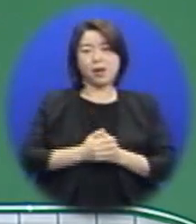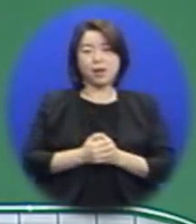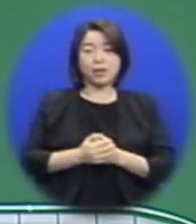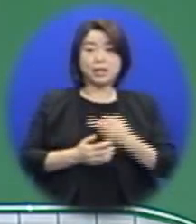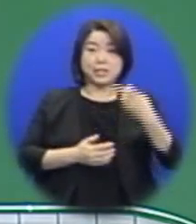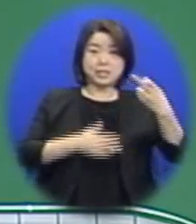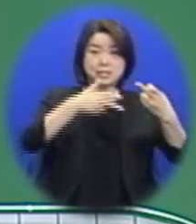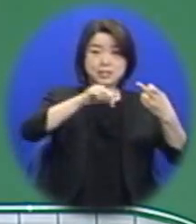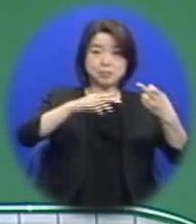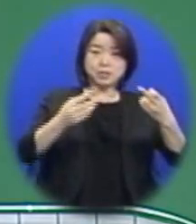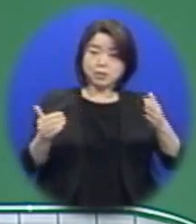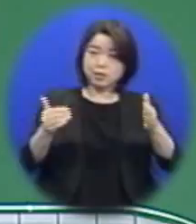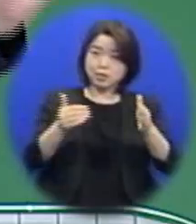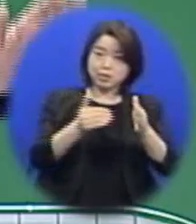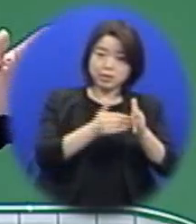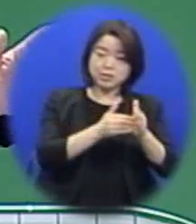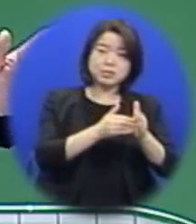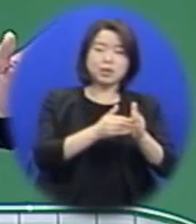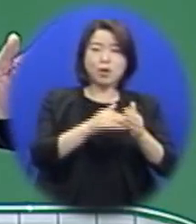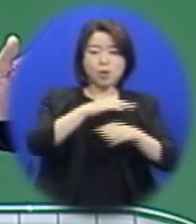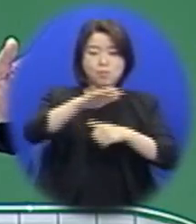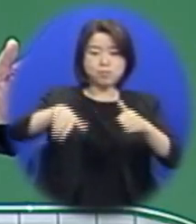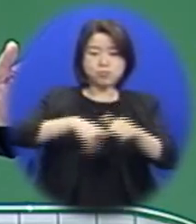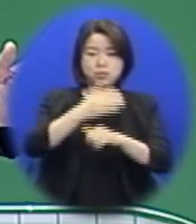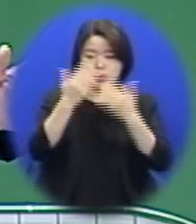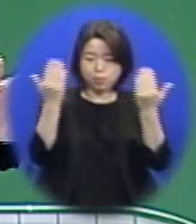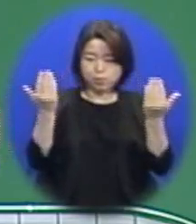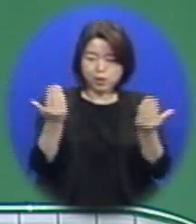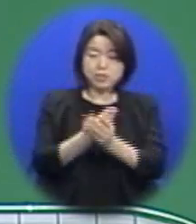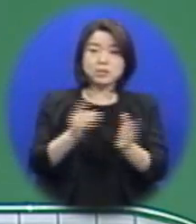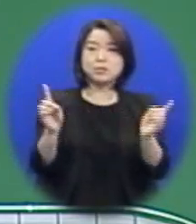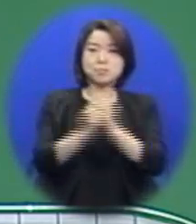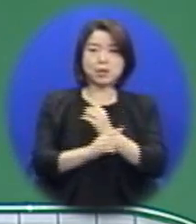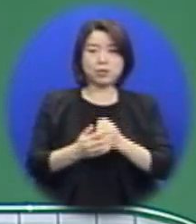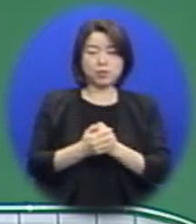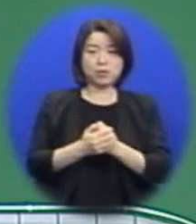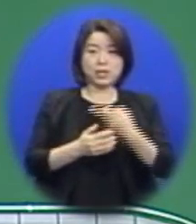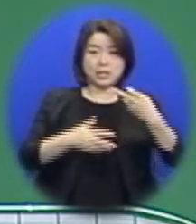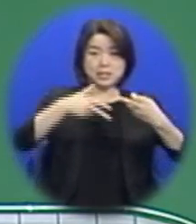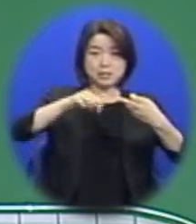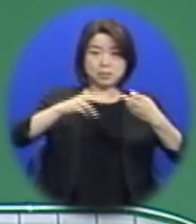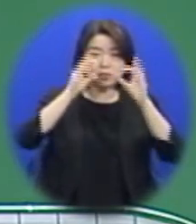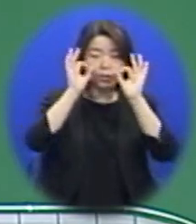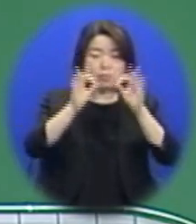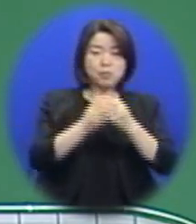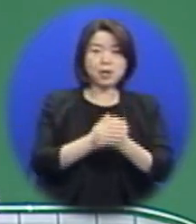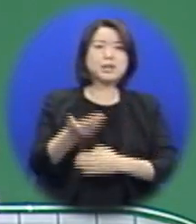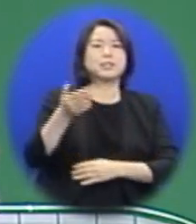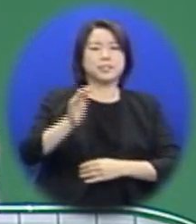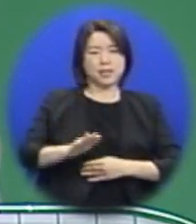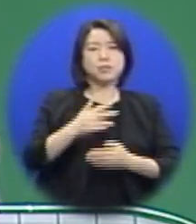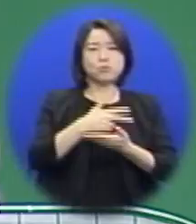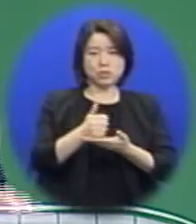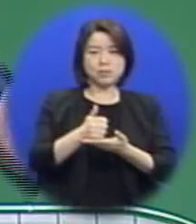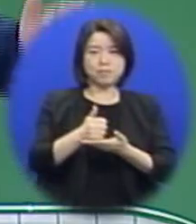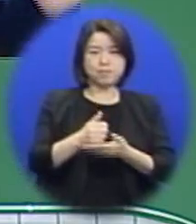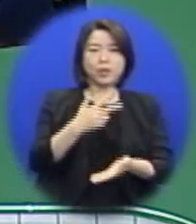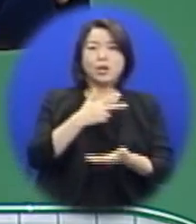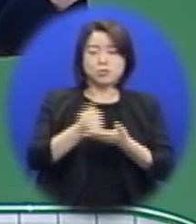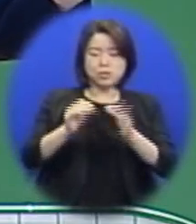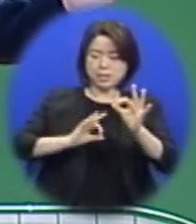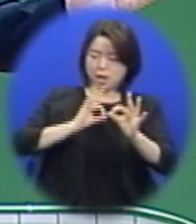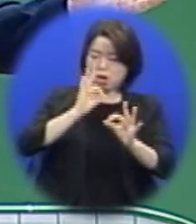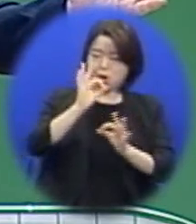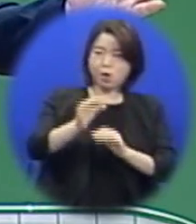11절까지와 12절부터는 분위기가 완전히 달라집니다. 12절에 보면 이렇게 말합니다. 그러나 주님은